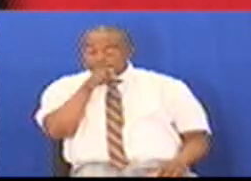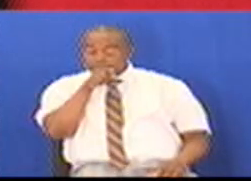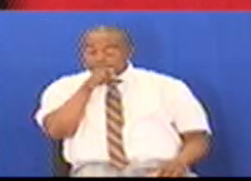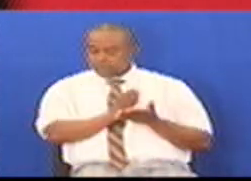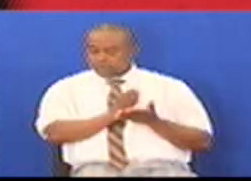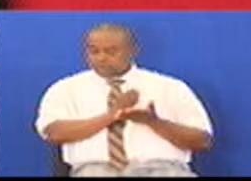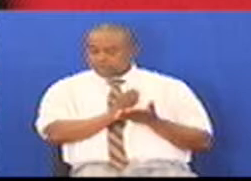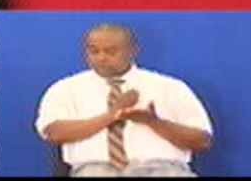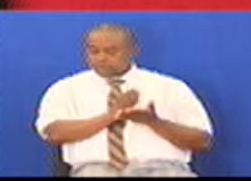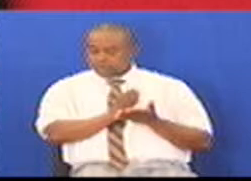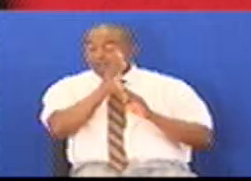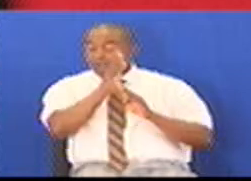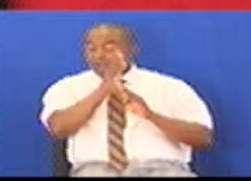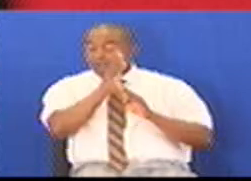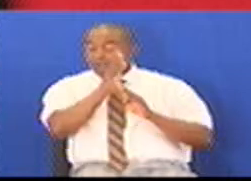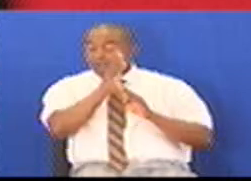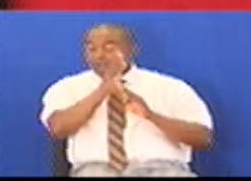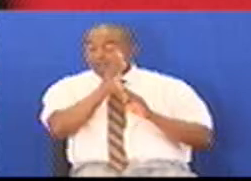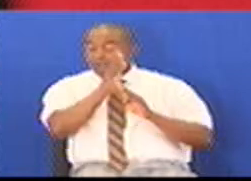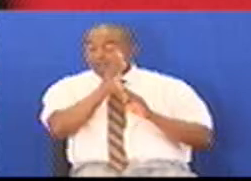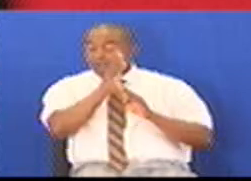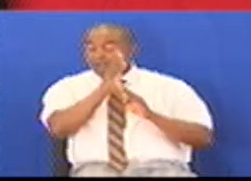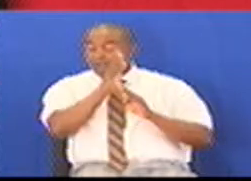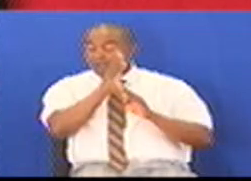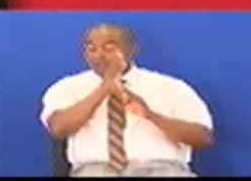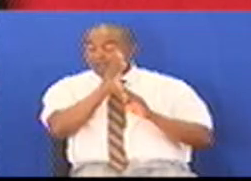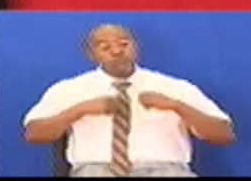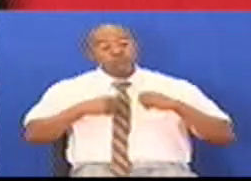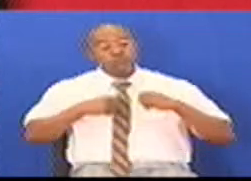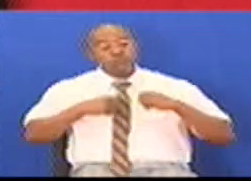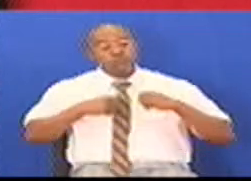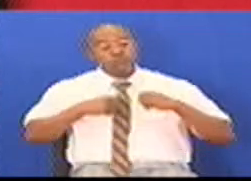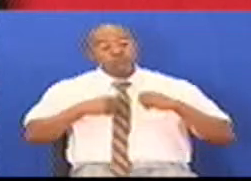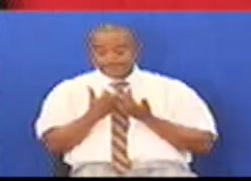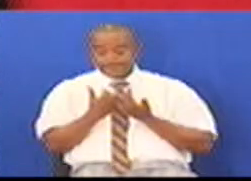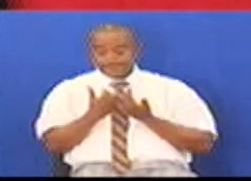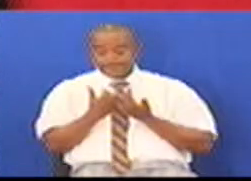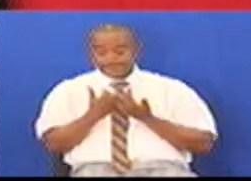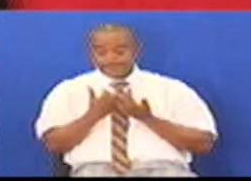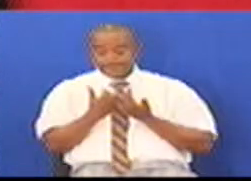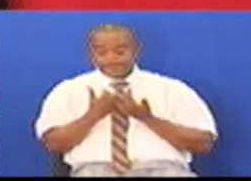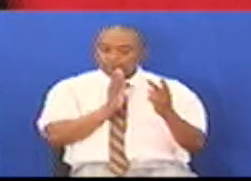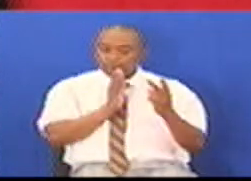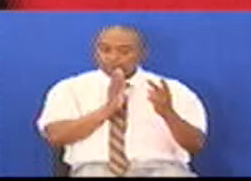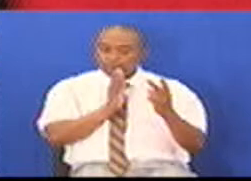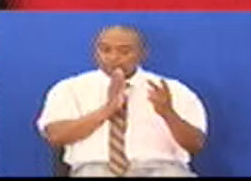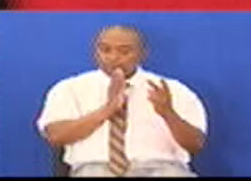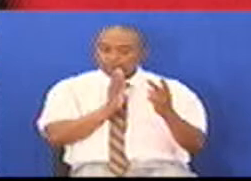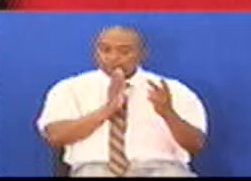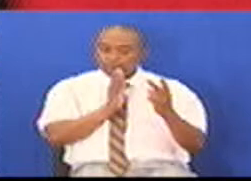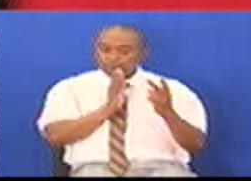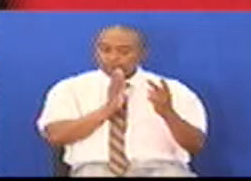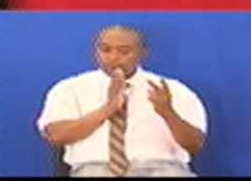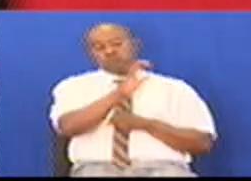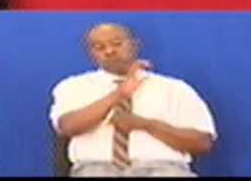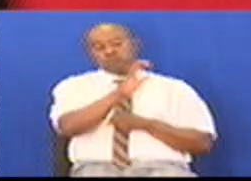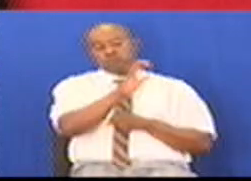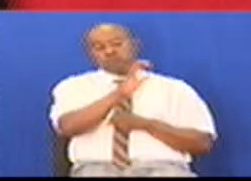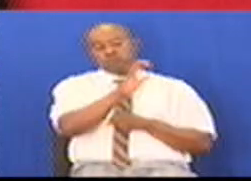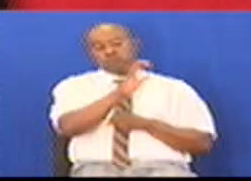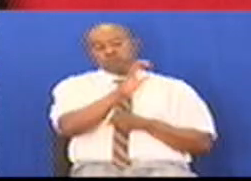mwelekeo wa budget ya serikali pamoja na utekelezaji wa malengo ya budget yaliyowekwa kwa mwaka wa fedha